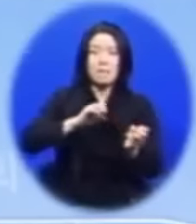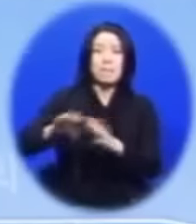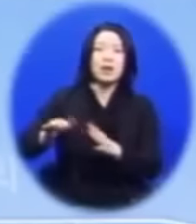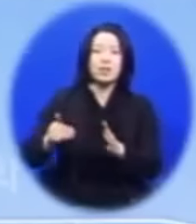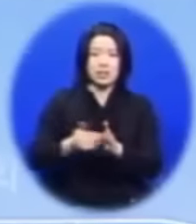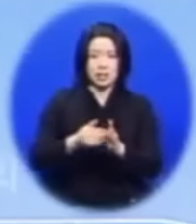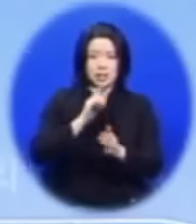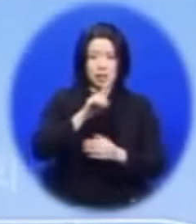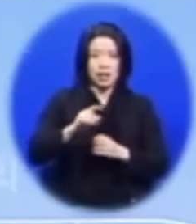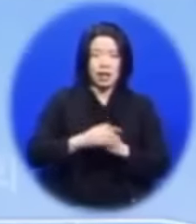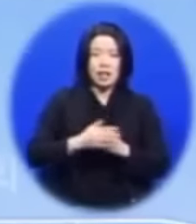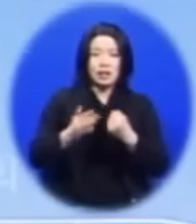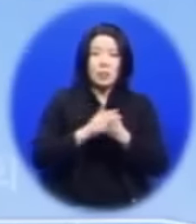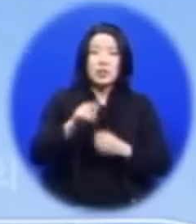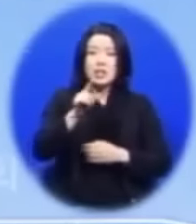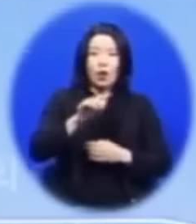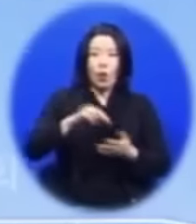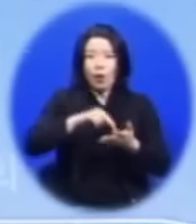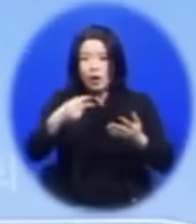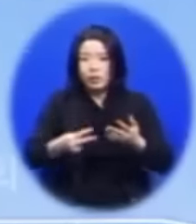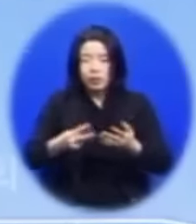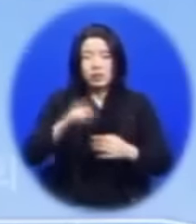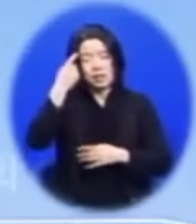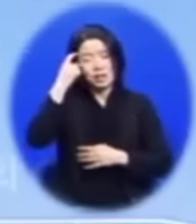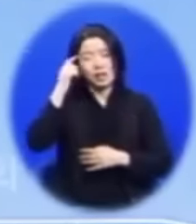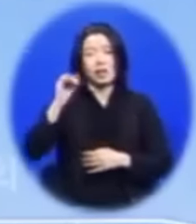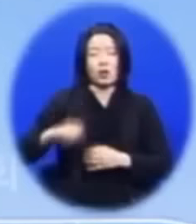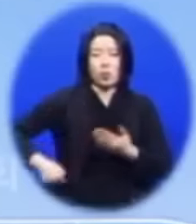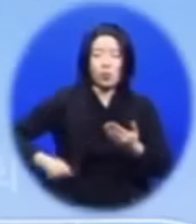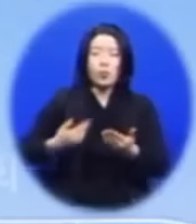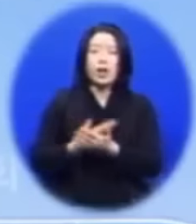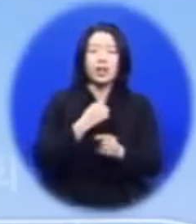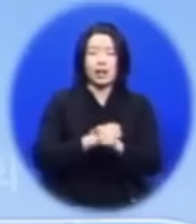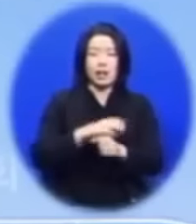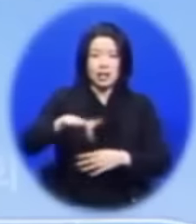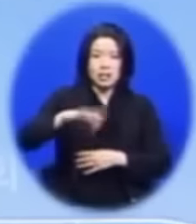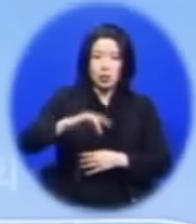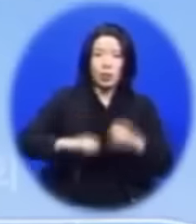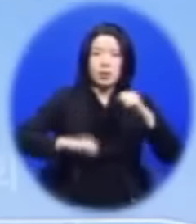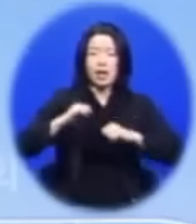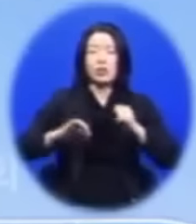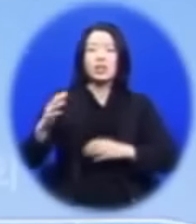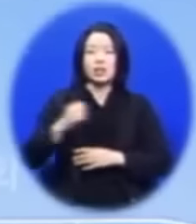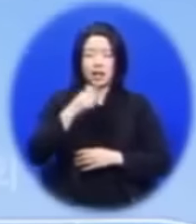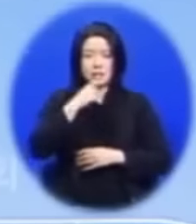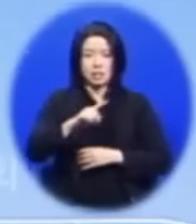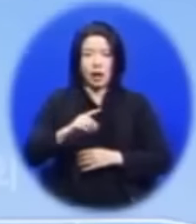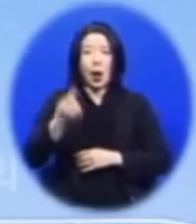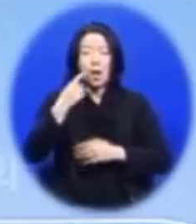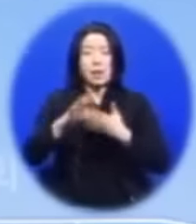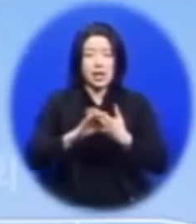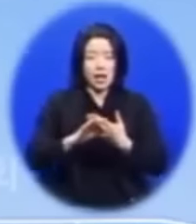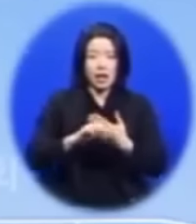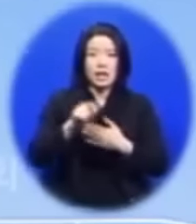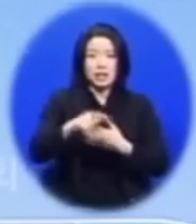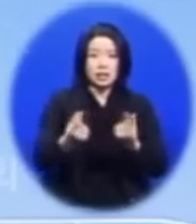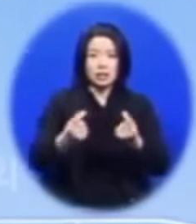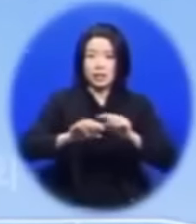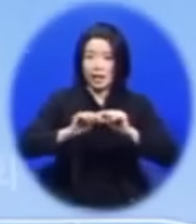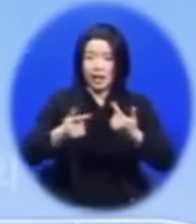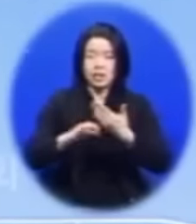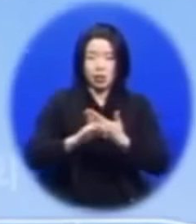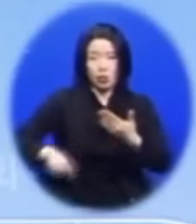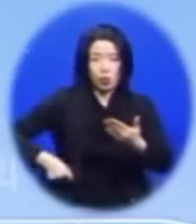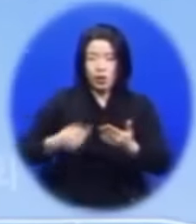그러므로 어디서 떨어졌는지를 생각하고 회개하여 처음 행위를 가지라 만일 그리하지 아니하고